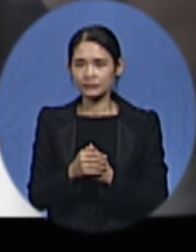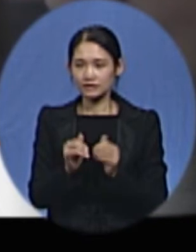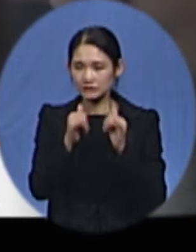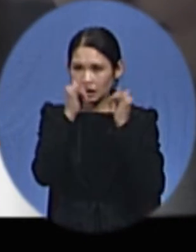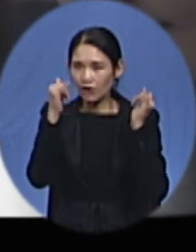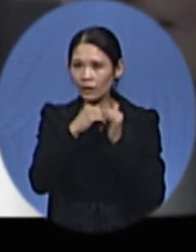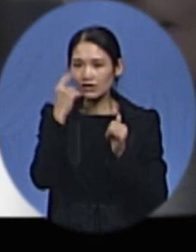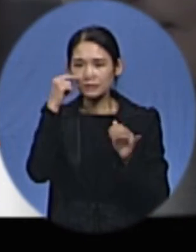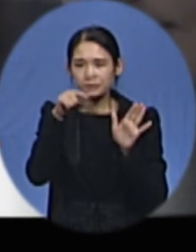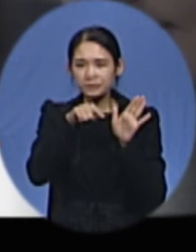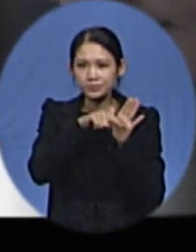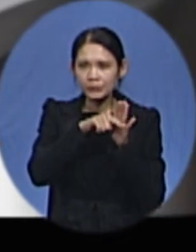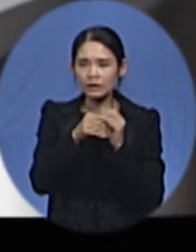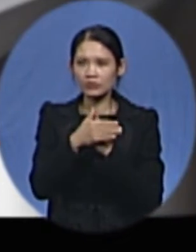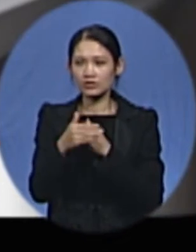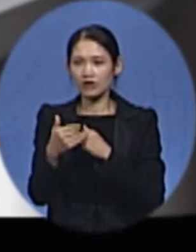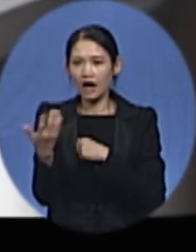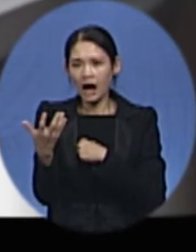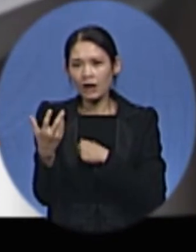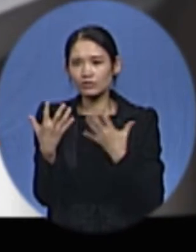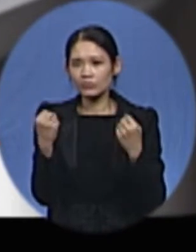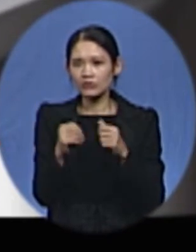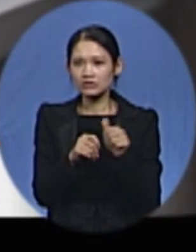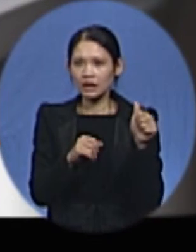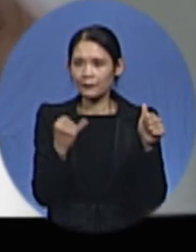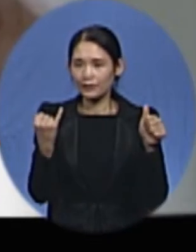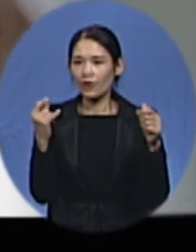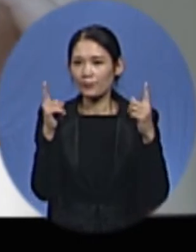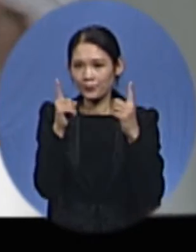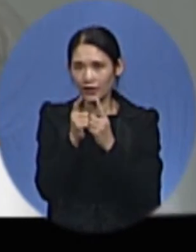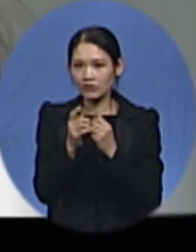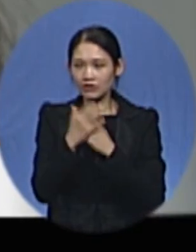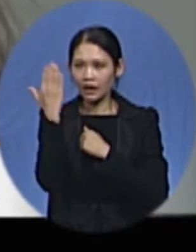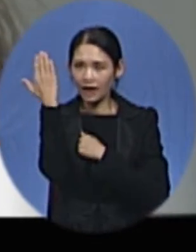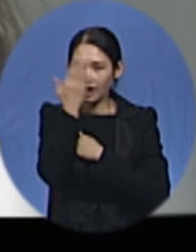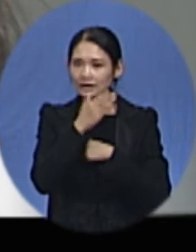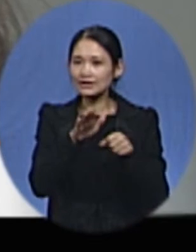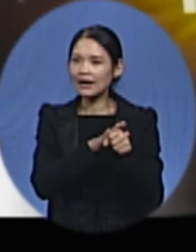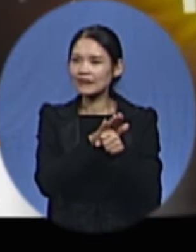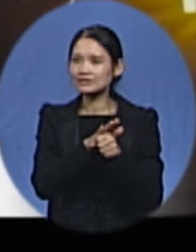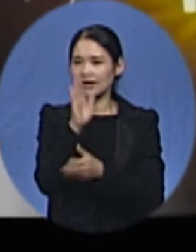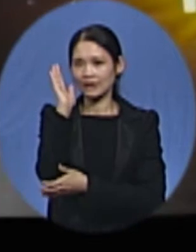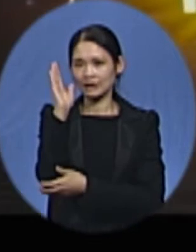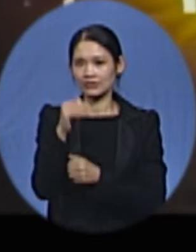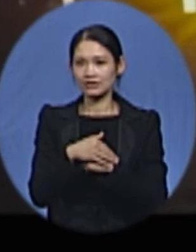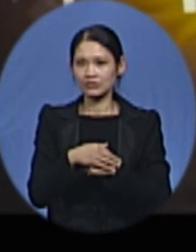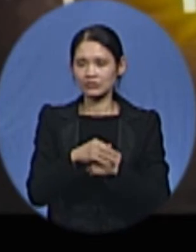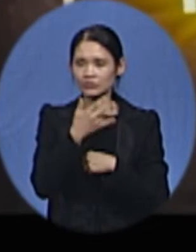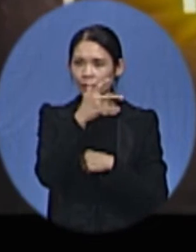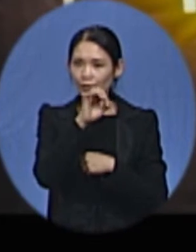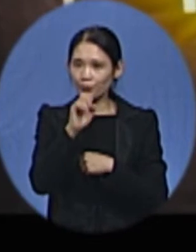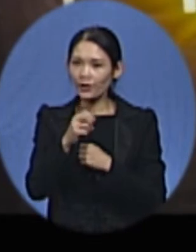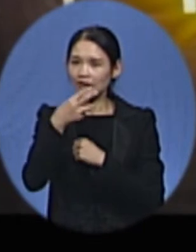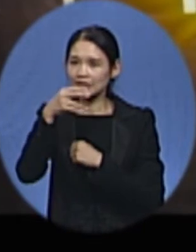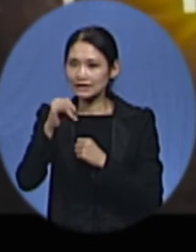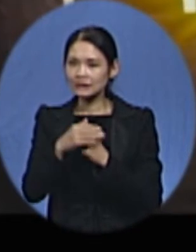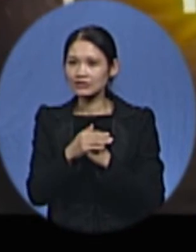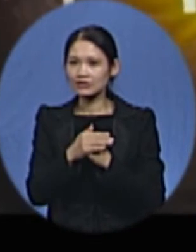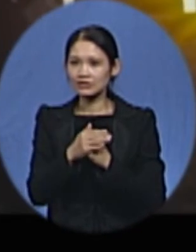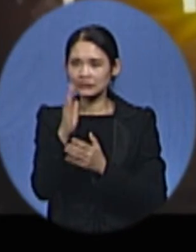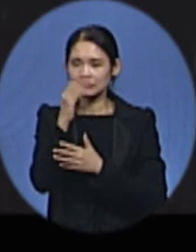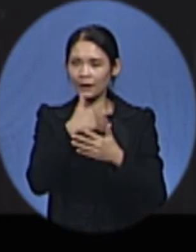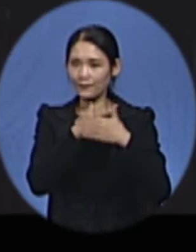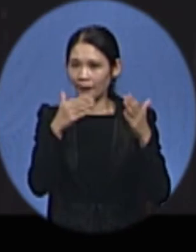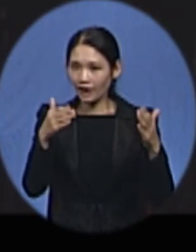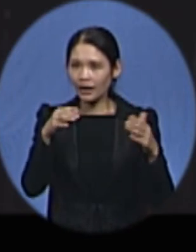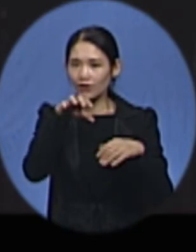사회적 편견 속 아픔을 지닌 남녀가 만들어가는 순수한 사랑 이야기, 톰과 릴리, 그들만의 공간.